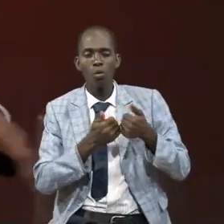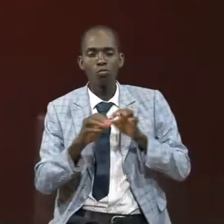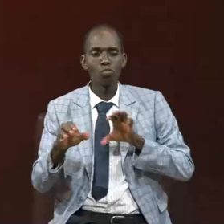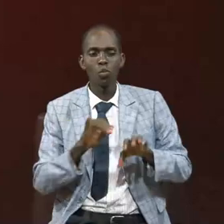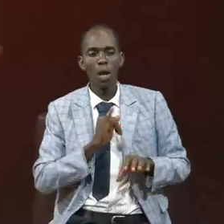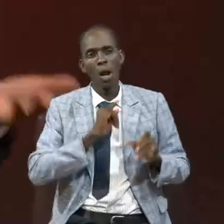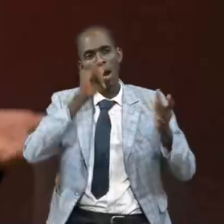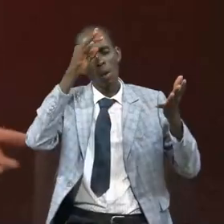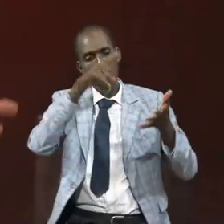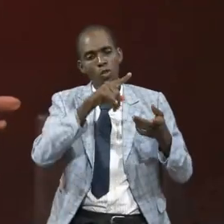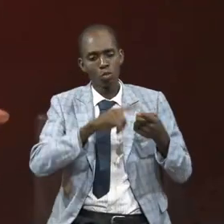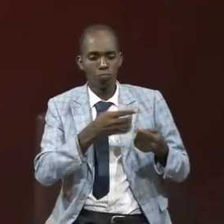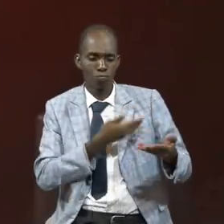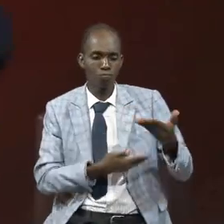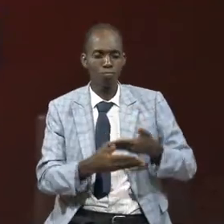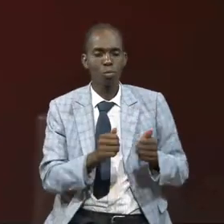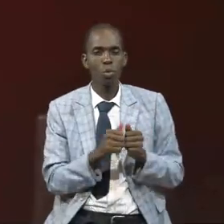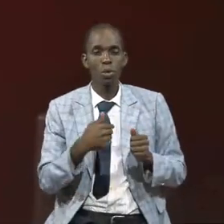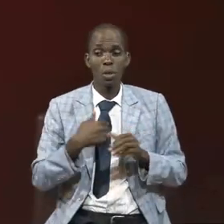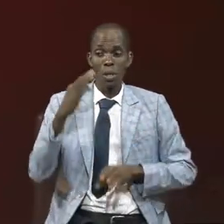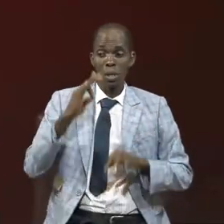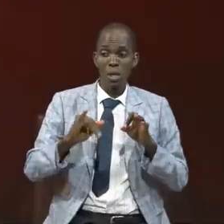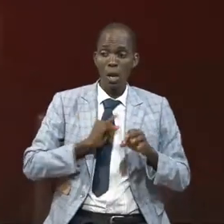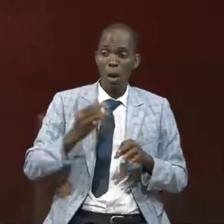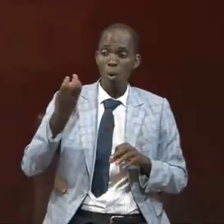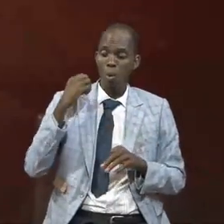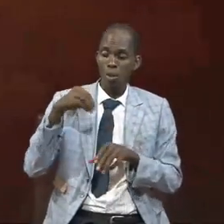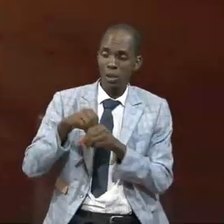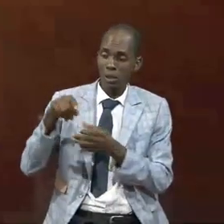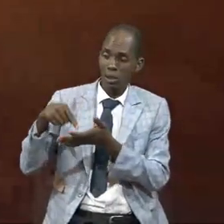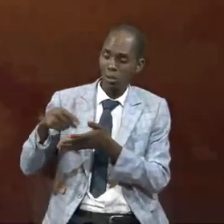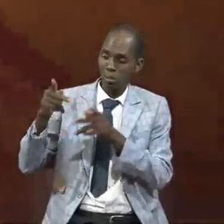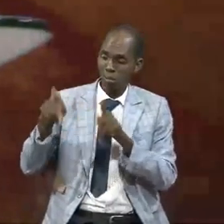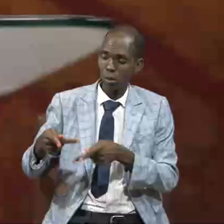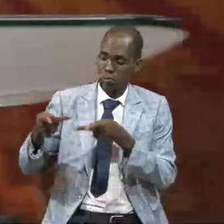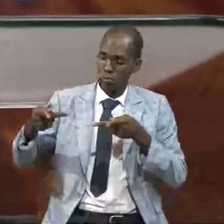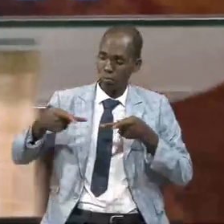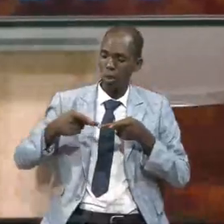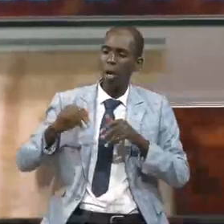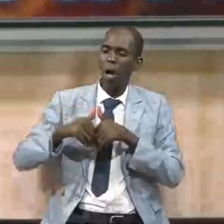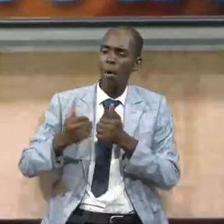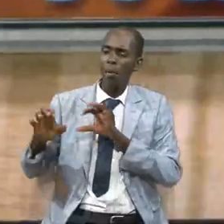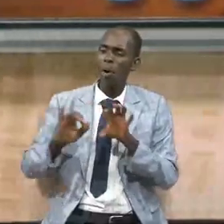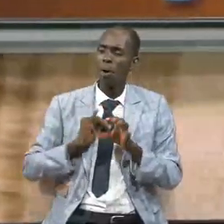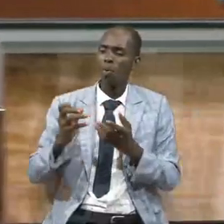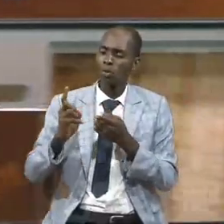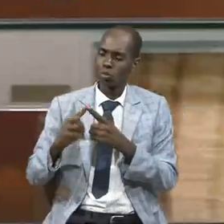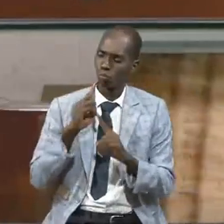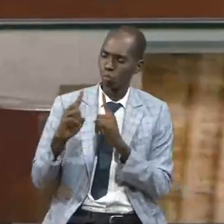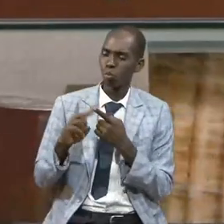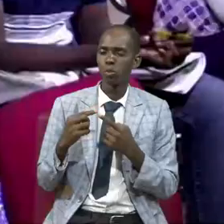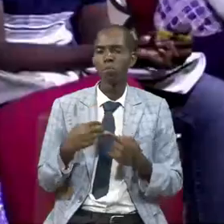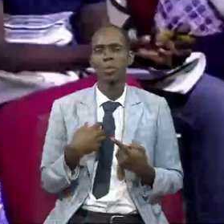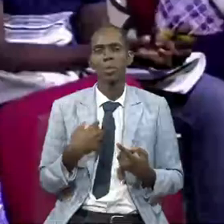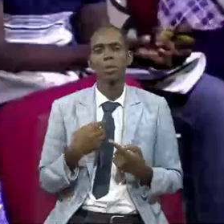comment dois-je vouloir qu'il vienne avec moi? Si je suis à sa place, comment dois-je vouloir qu'il me parle? La loi royale. Et lorsque vous rencontrez